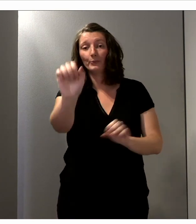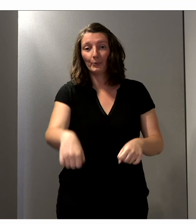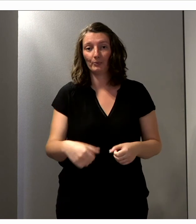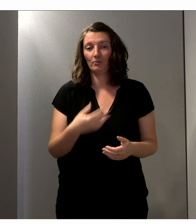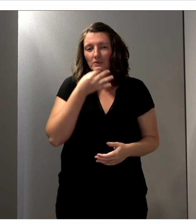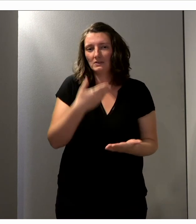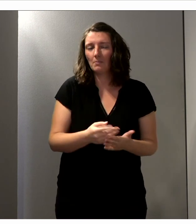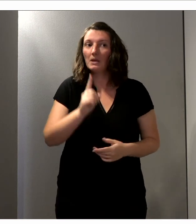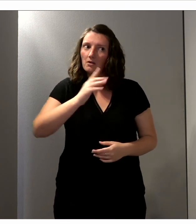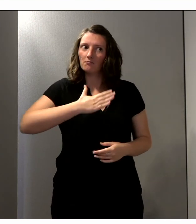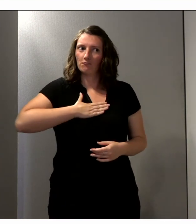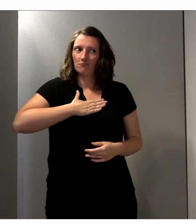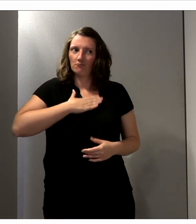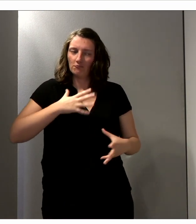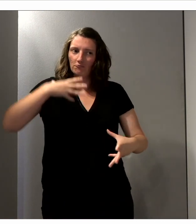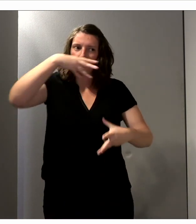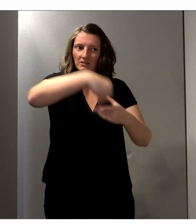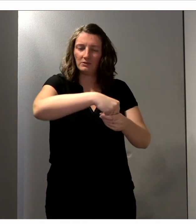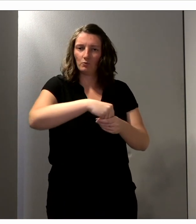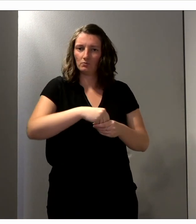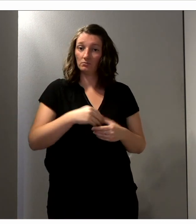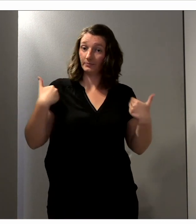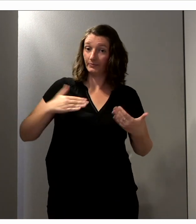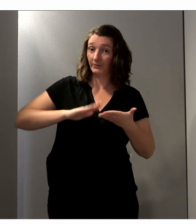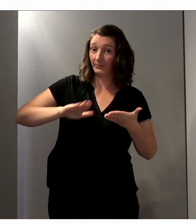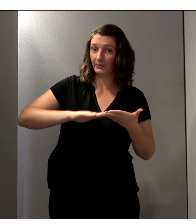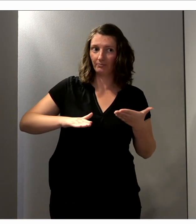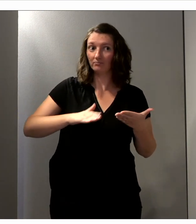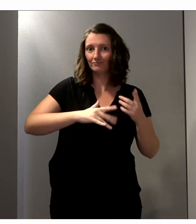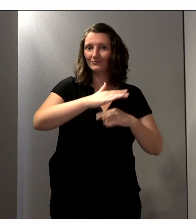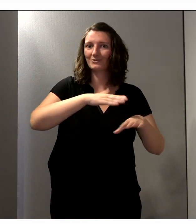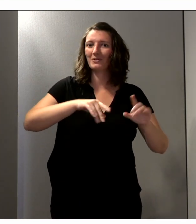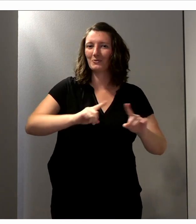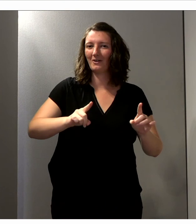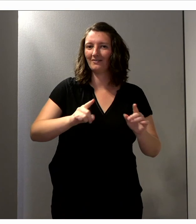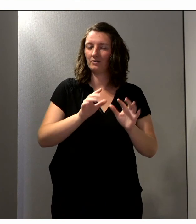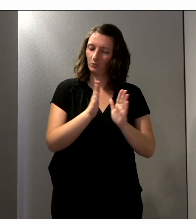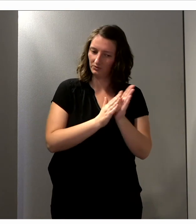est indispensable au fonctionnement collectif et elle n'a pas qu'une valeur symbolique.